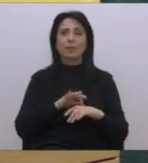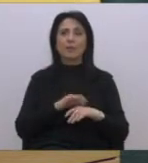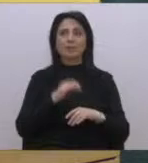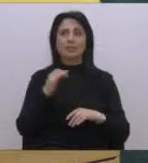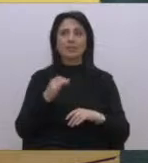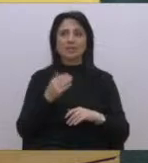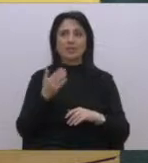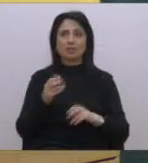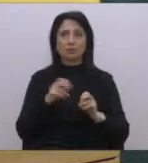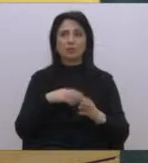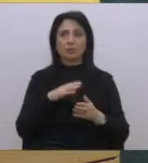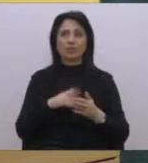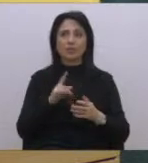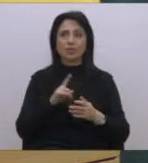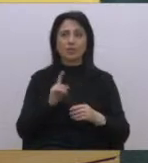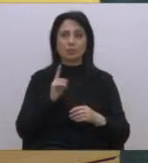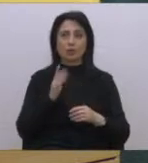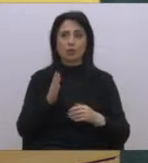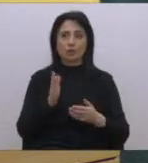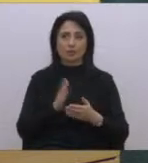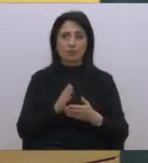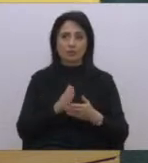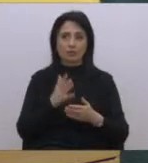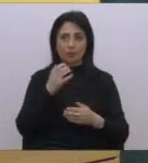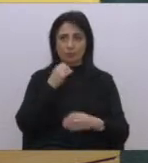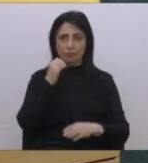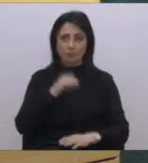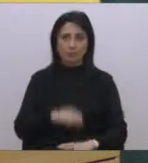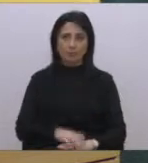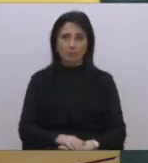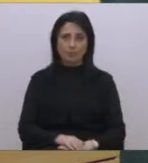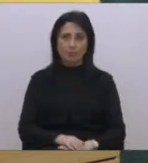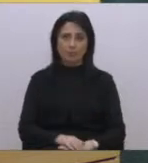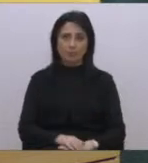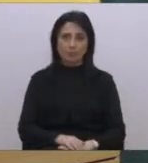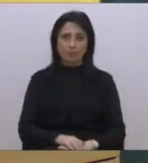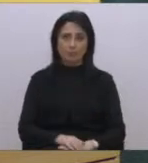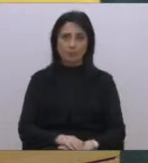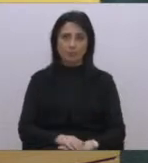Interese, Bis, Pistau, Saptul, Bis, Risimolodinic, Cucu, Didi Madlot.